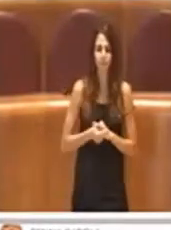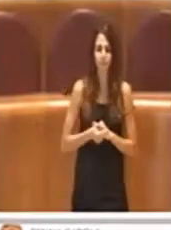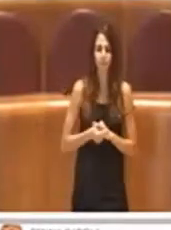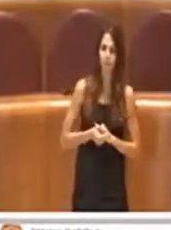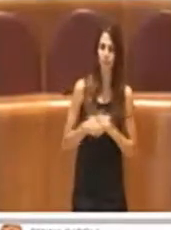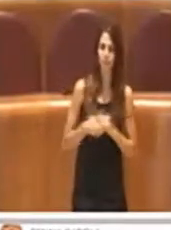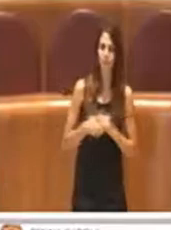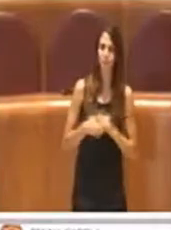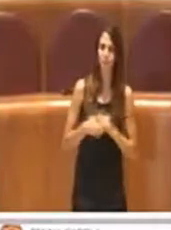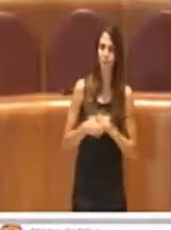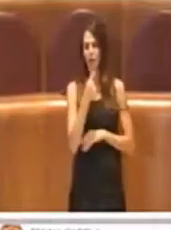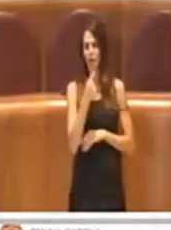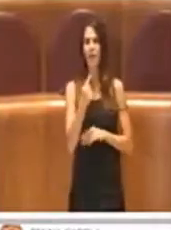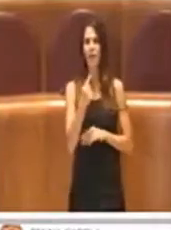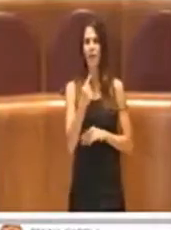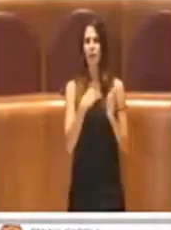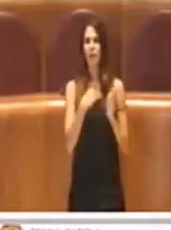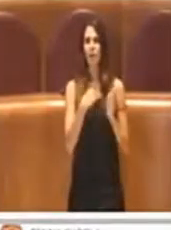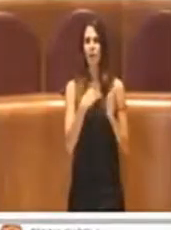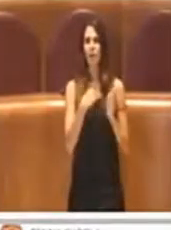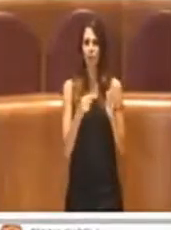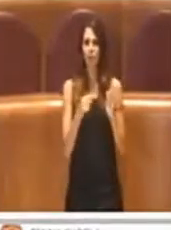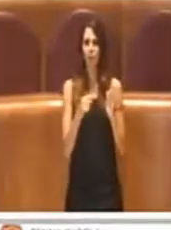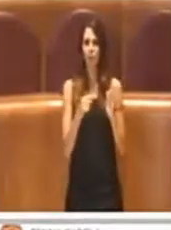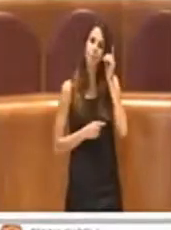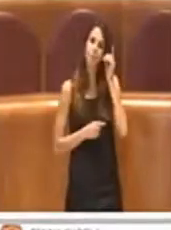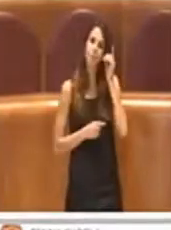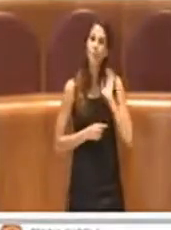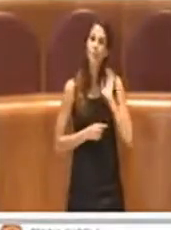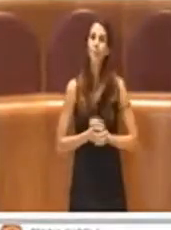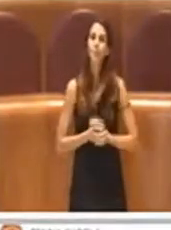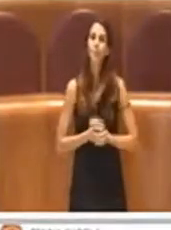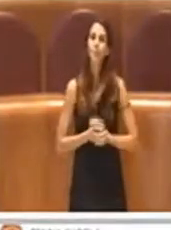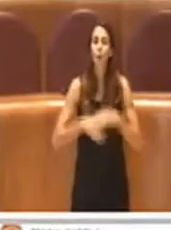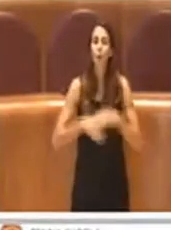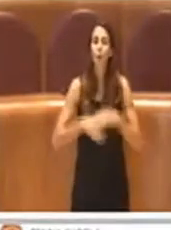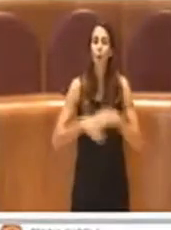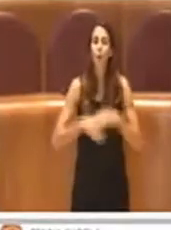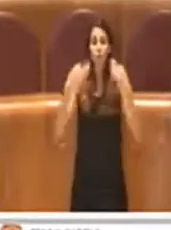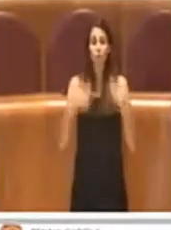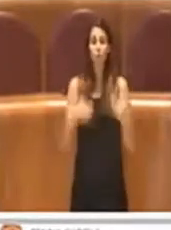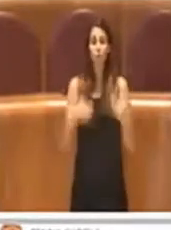dicevo nell'emendamento, e pertanto è giusto che